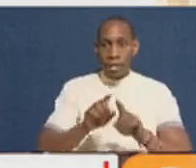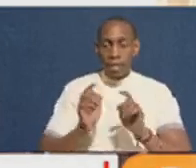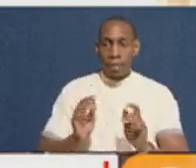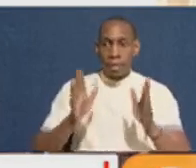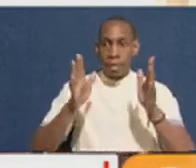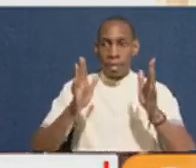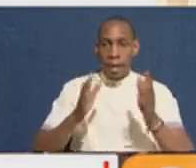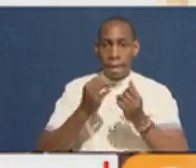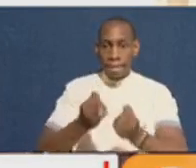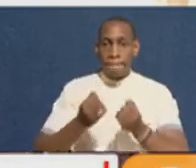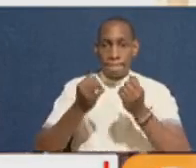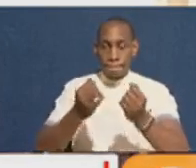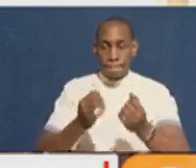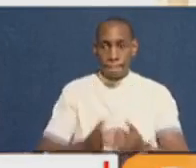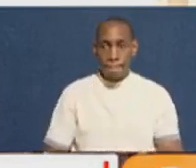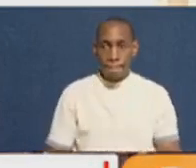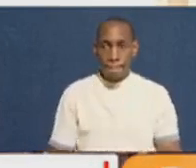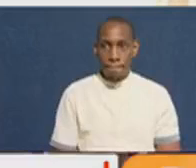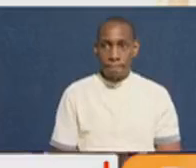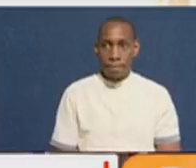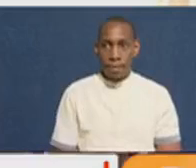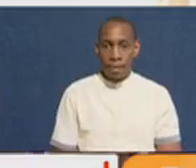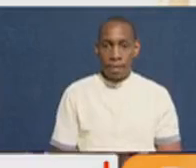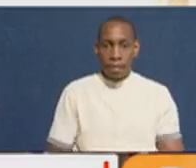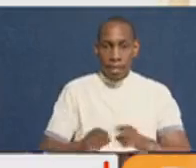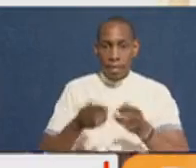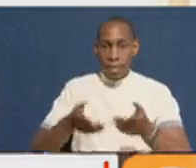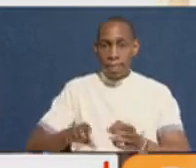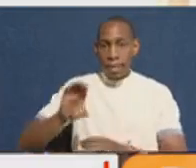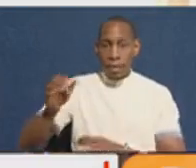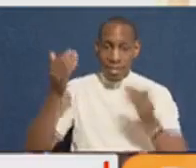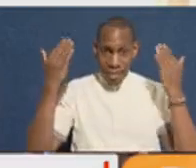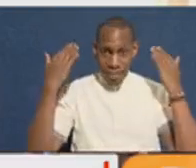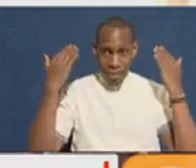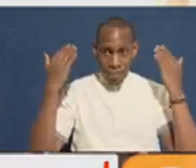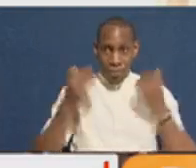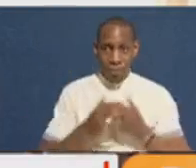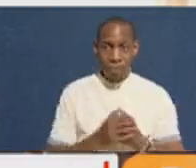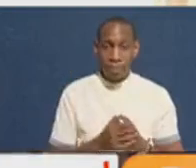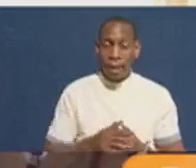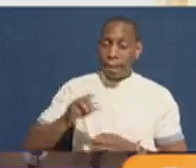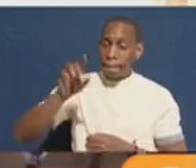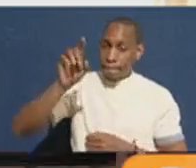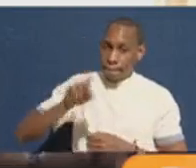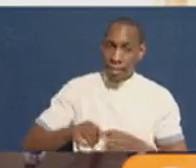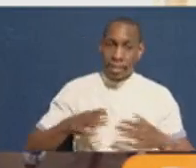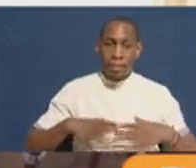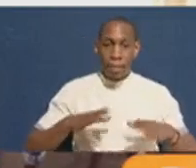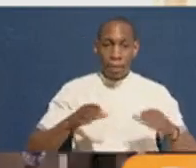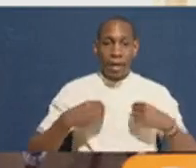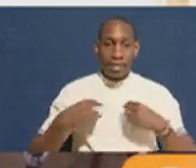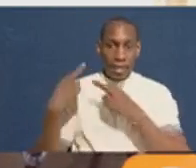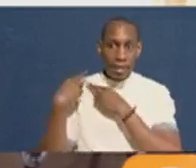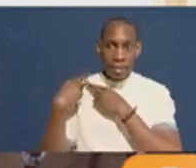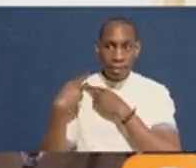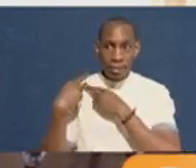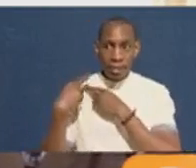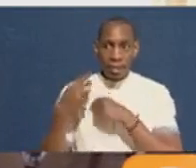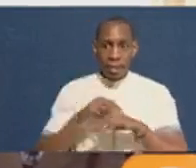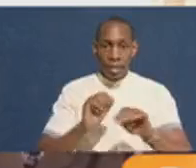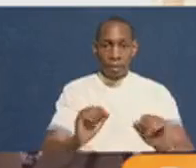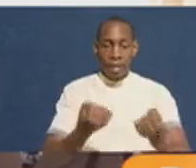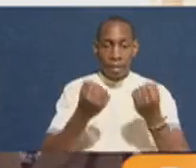tunasherekea Mashujaa. Hata hapa kaunti ya Meru lazima watu waajibike kama tutakomboa